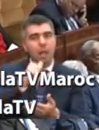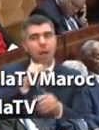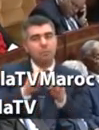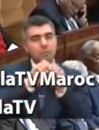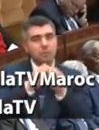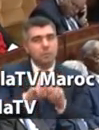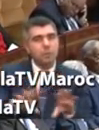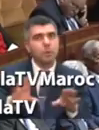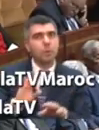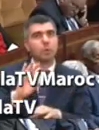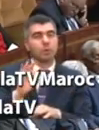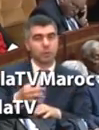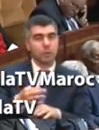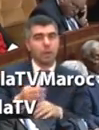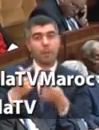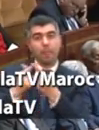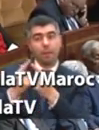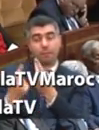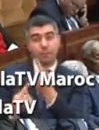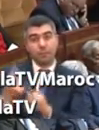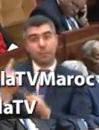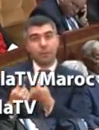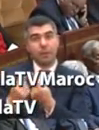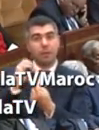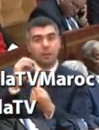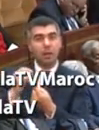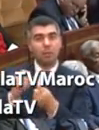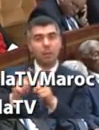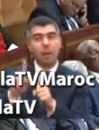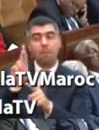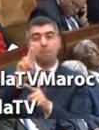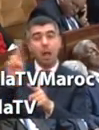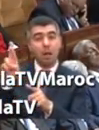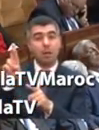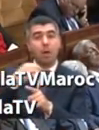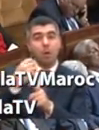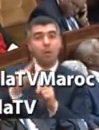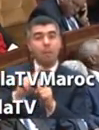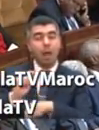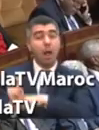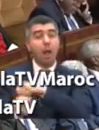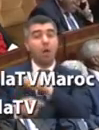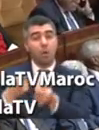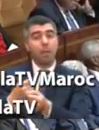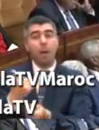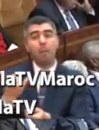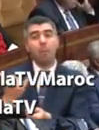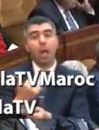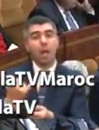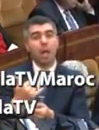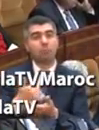تخلق ذاك الطبقه المتوسطه اللي قال سيدنا الله ينصرو في العالم القروي، وباش